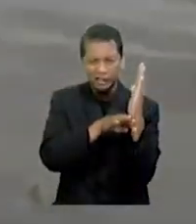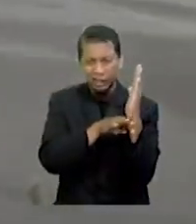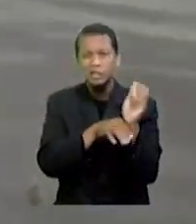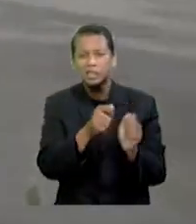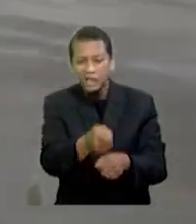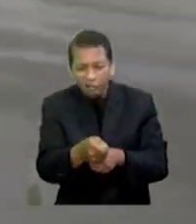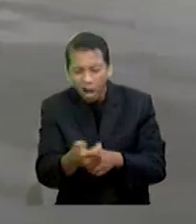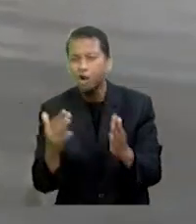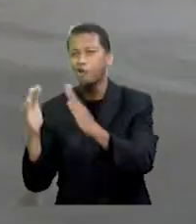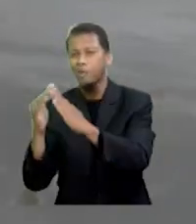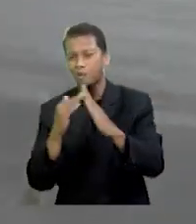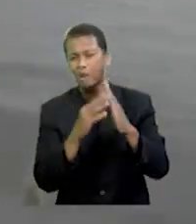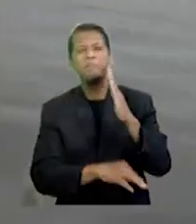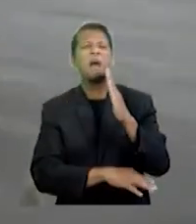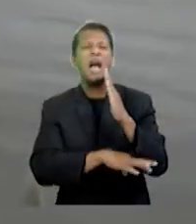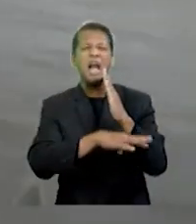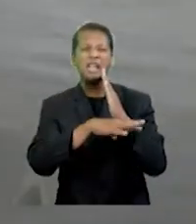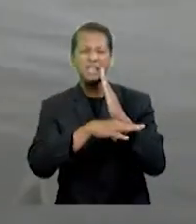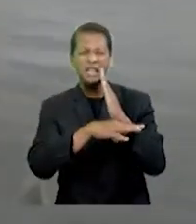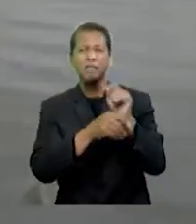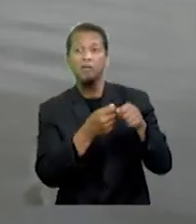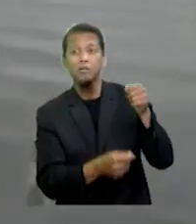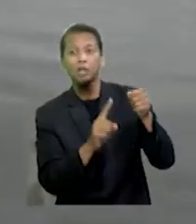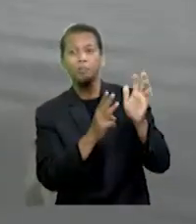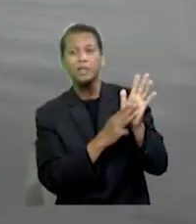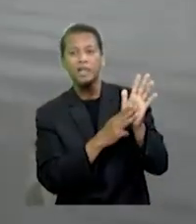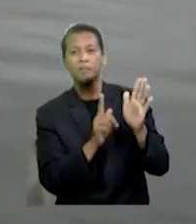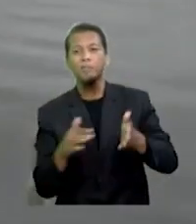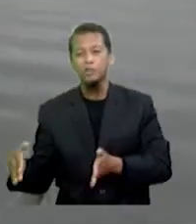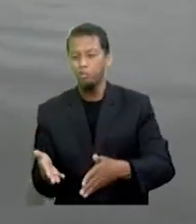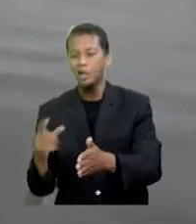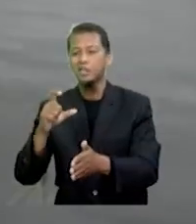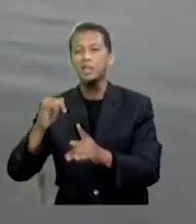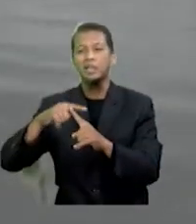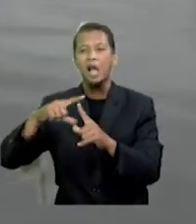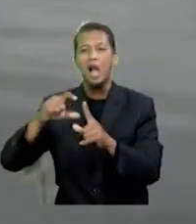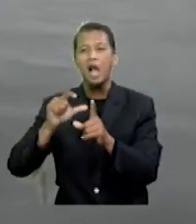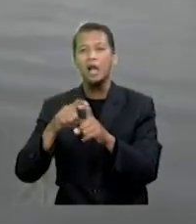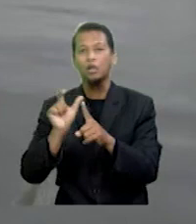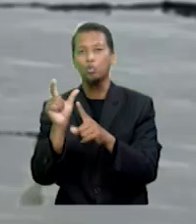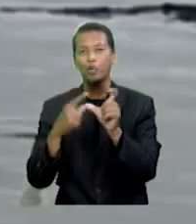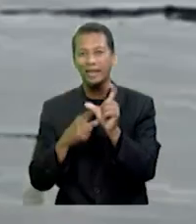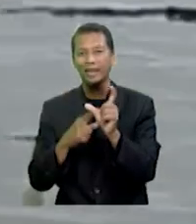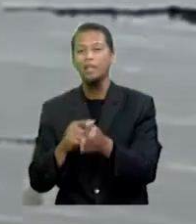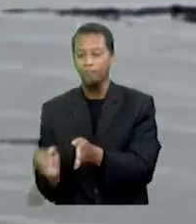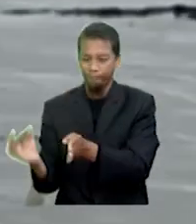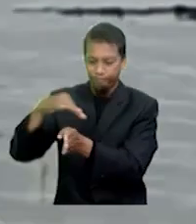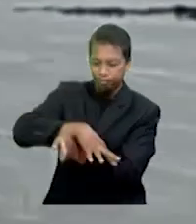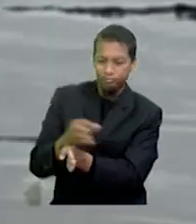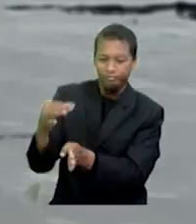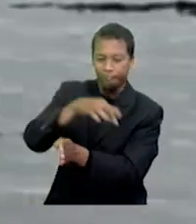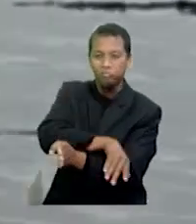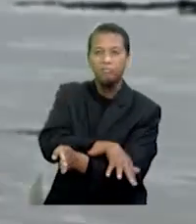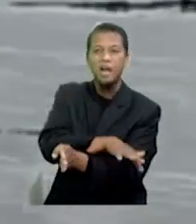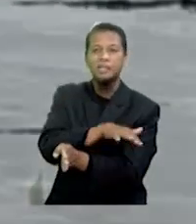dengan ketinggian mencapai 1 meter akibat luapan Sungai Citanduy. Menurut warga, air mulai naik dan masuk ke rumah warga sejak Rabu dini